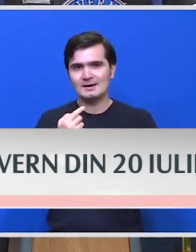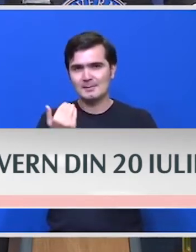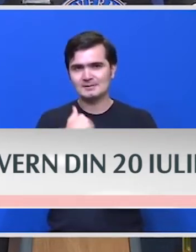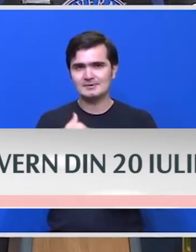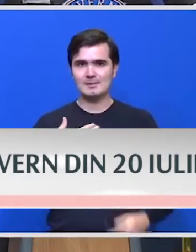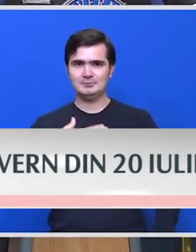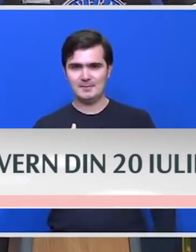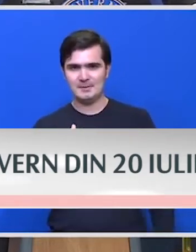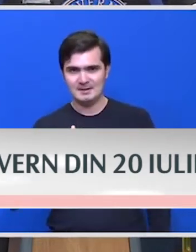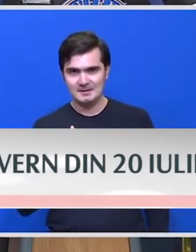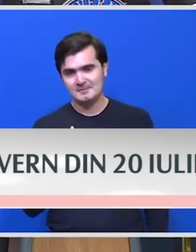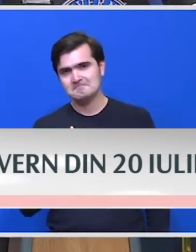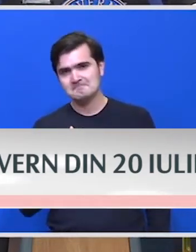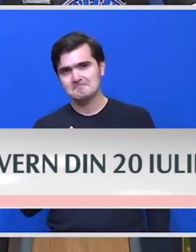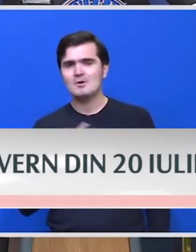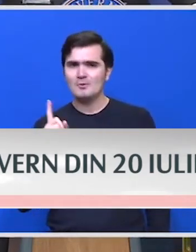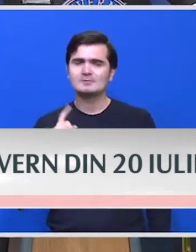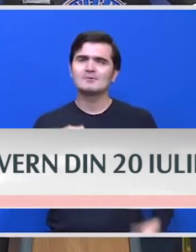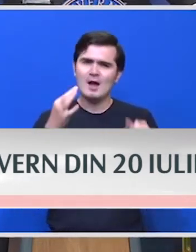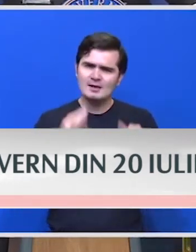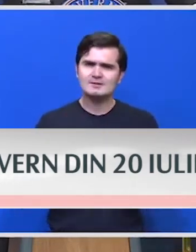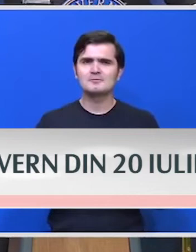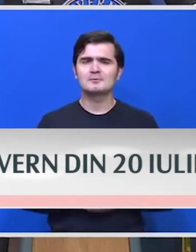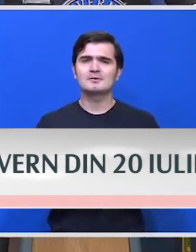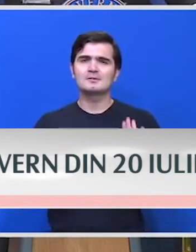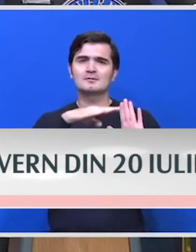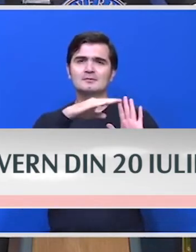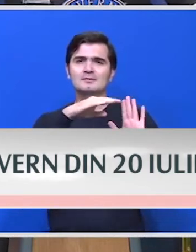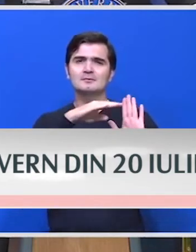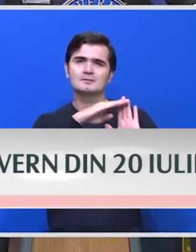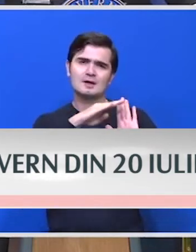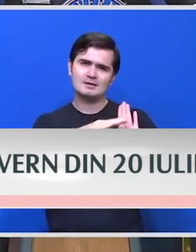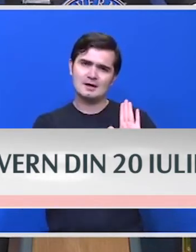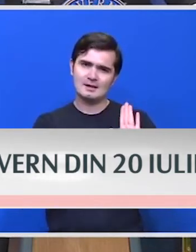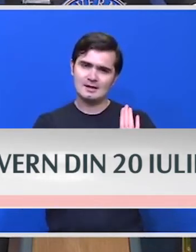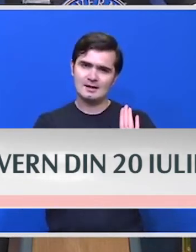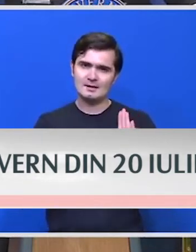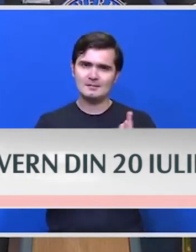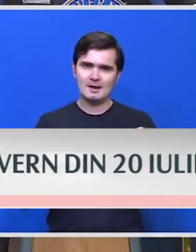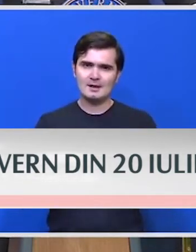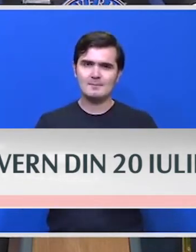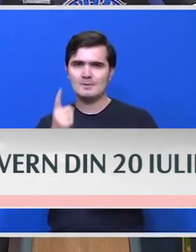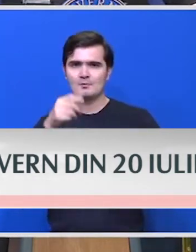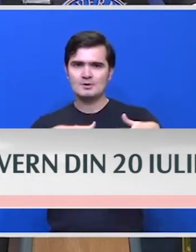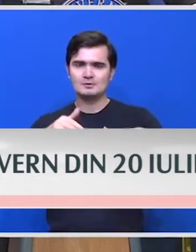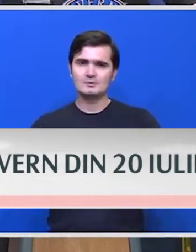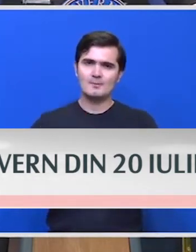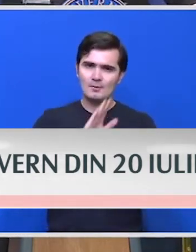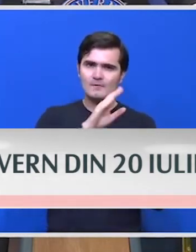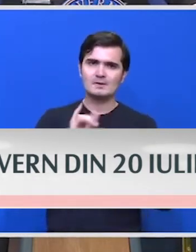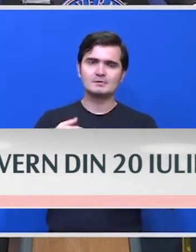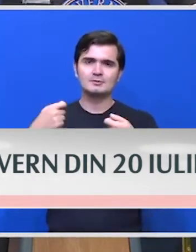întrebare, să vă asigur de faptul că standardele pe care premierul le promovează și pe care membrii